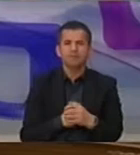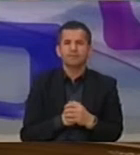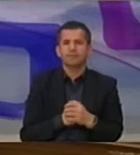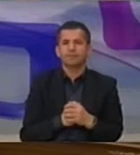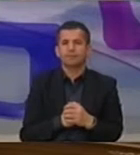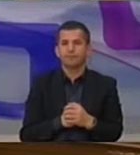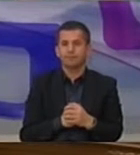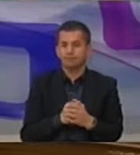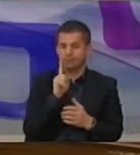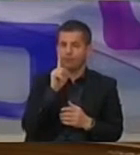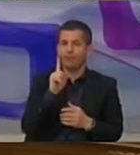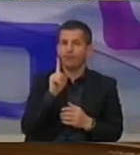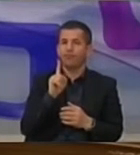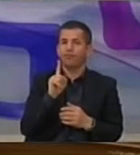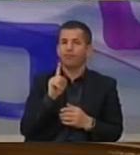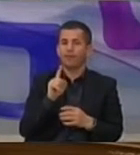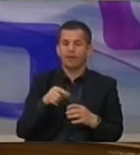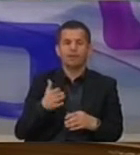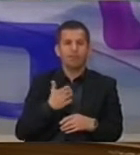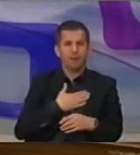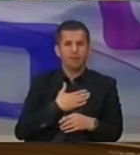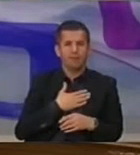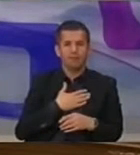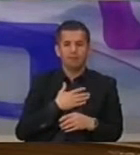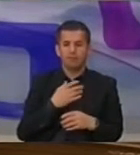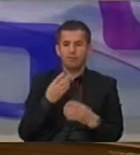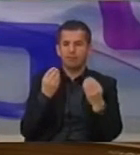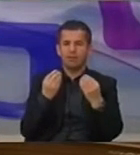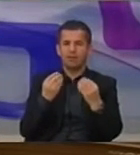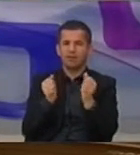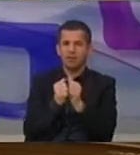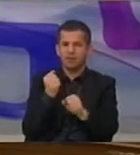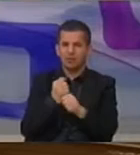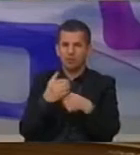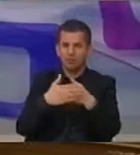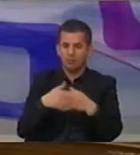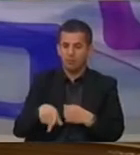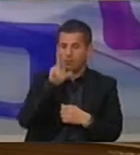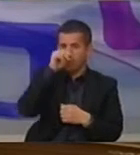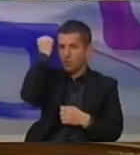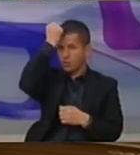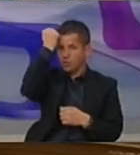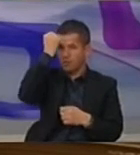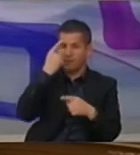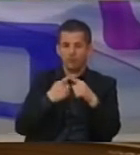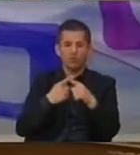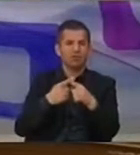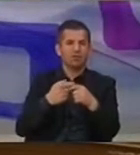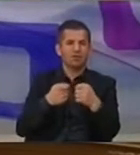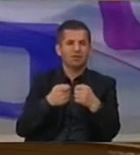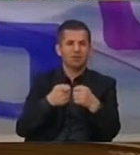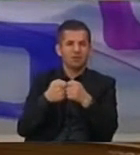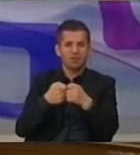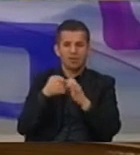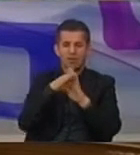Sido që të jetë, falë bashkëpunimit shkëlqyeshëm të policisë të Kosovës dhe të organeve të rendit dhe ligjit